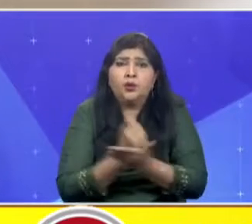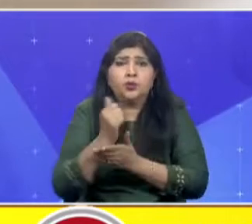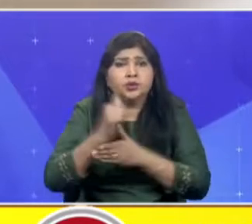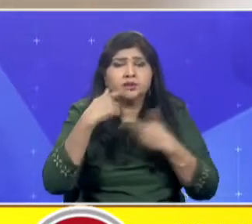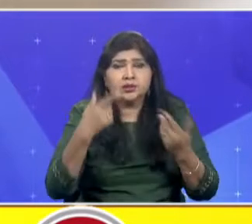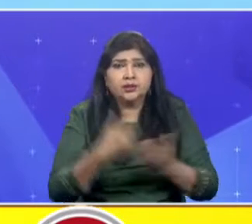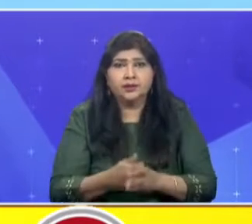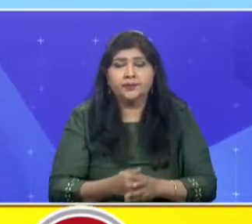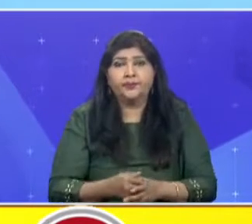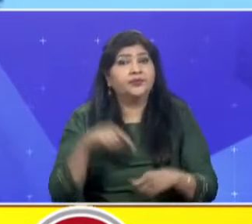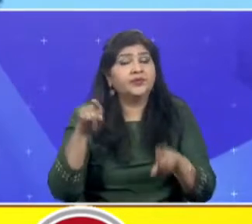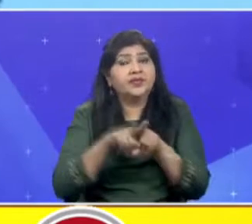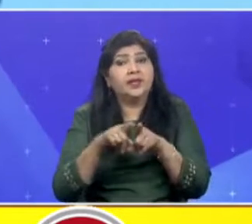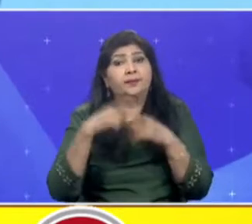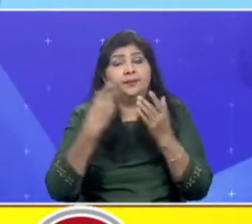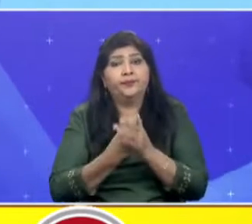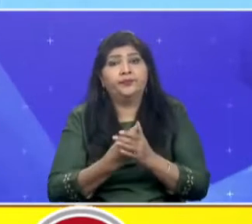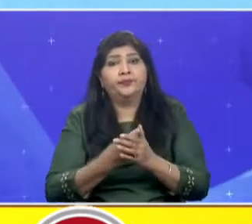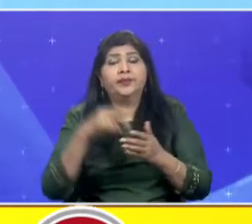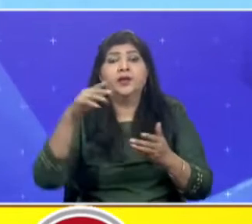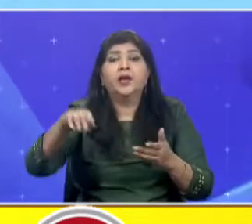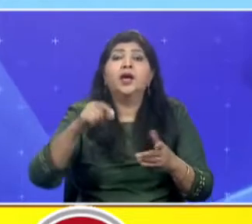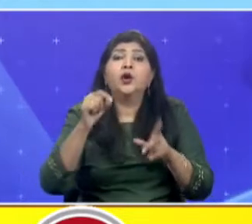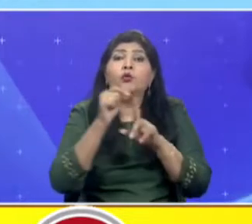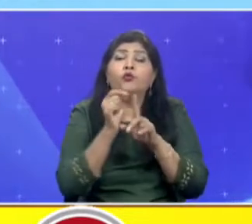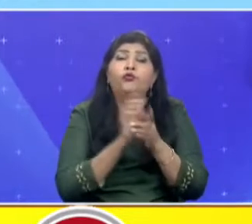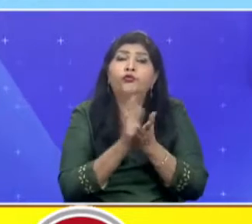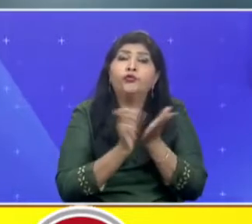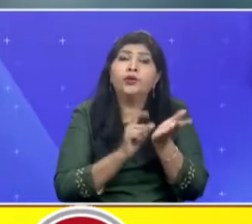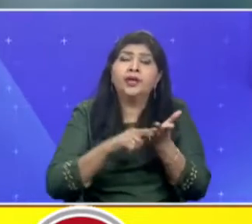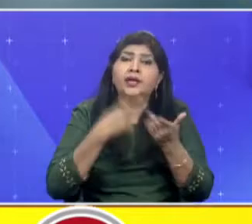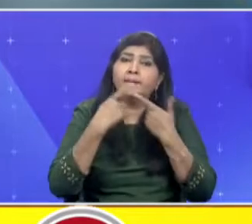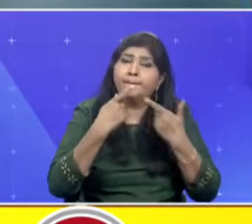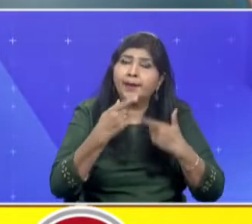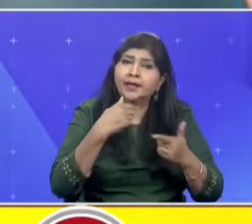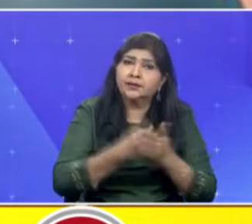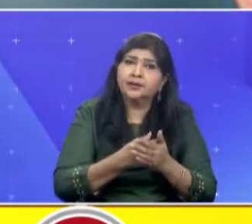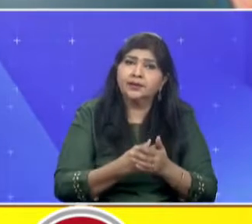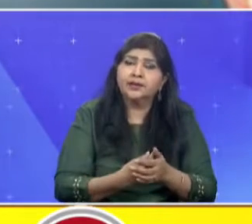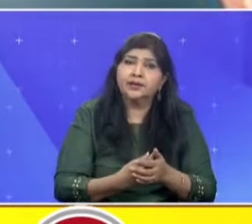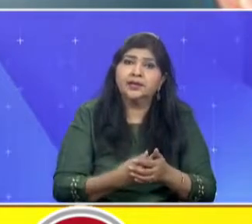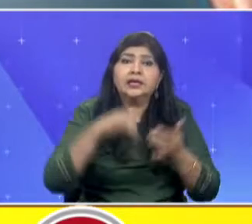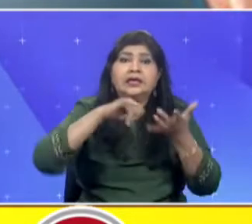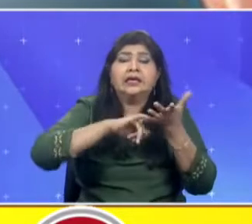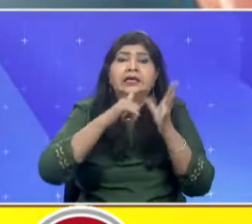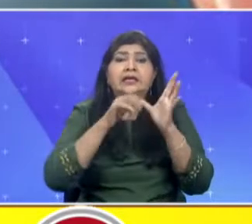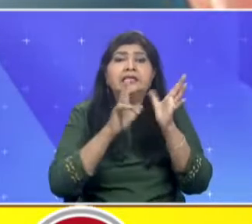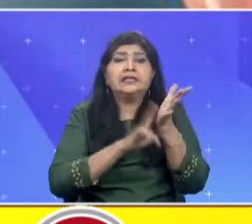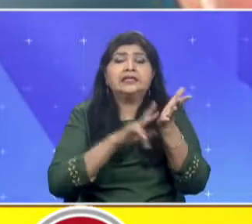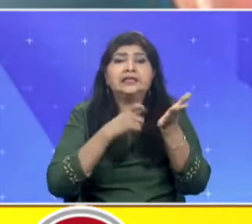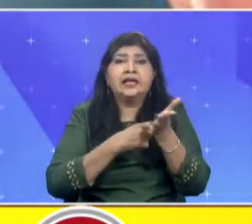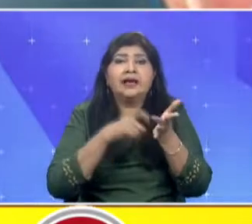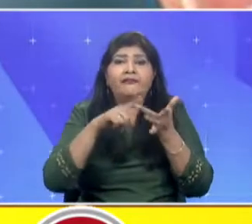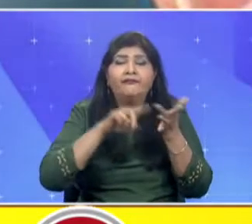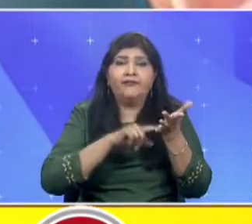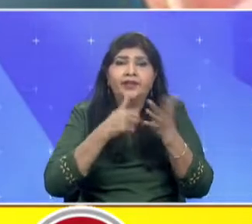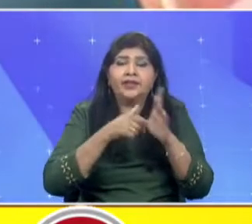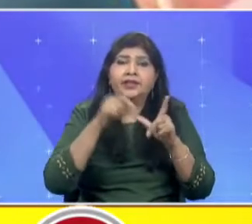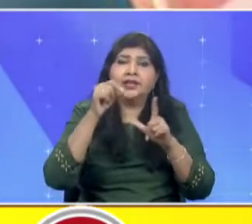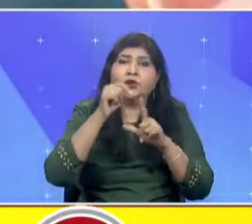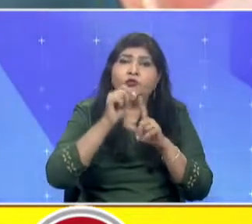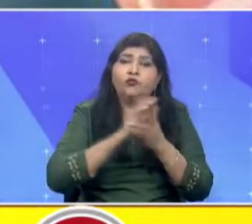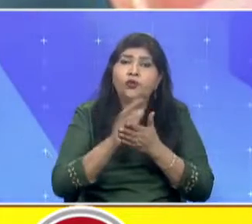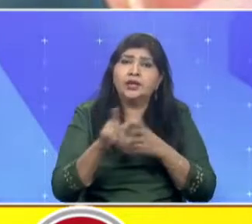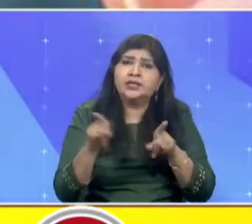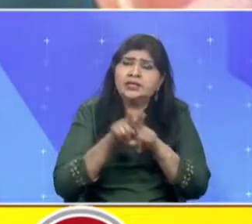अभियान चलाए। साथियों, महात्मा फुले की इस चर्चा में सावित्रीबाई फुले जी का भी उल्लेख उतना